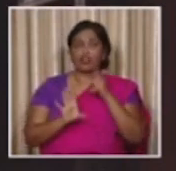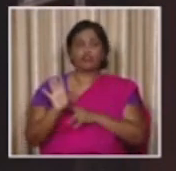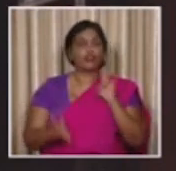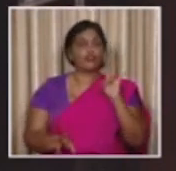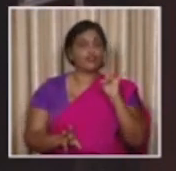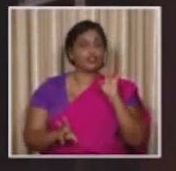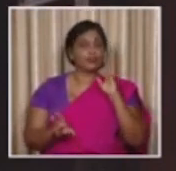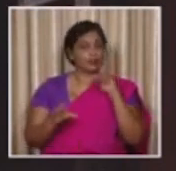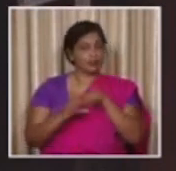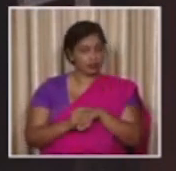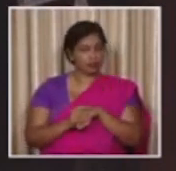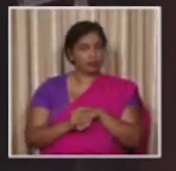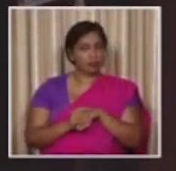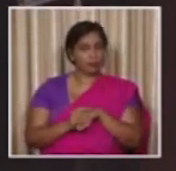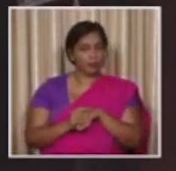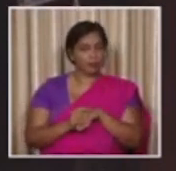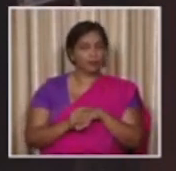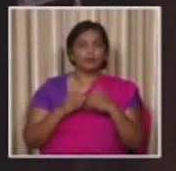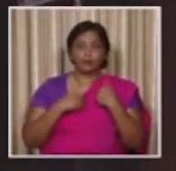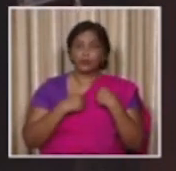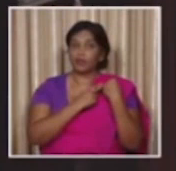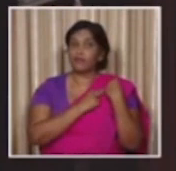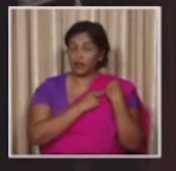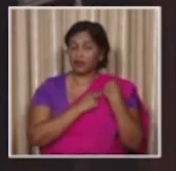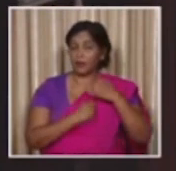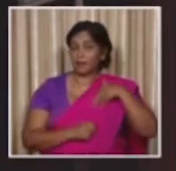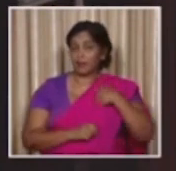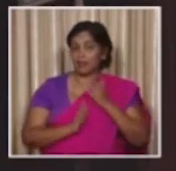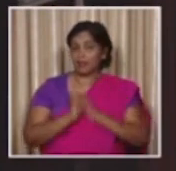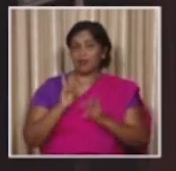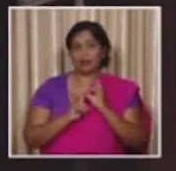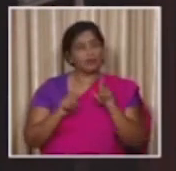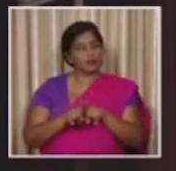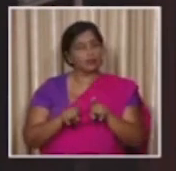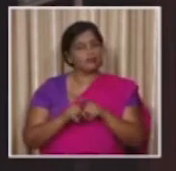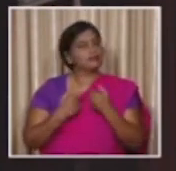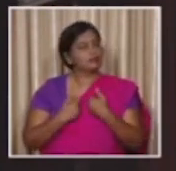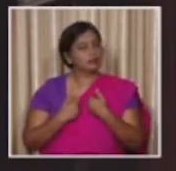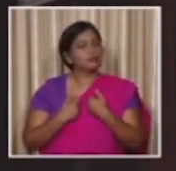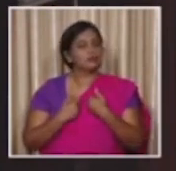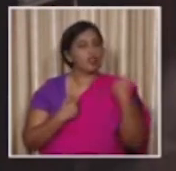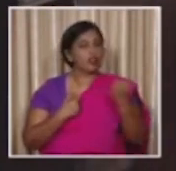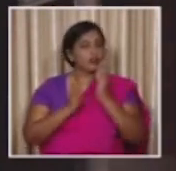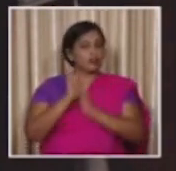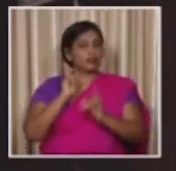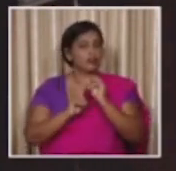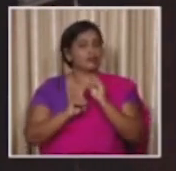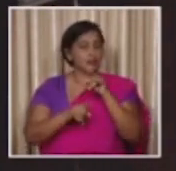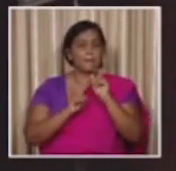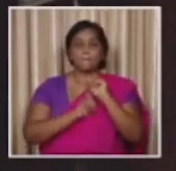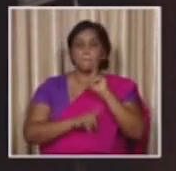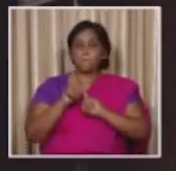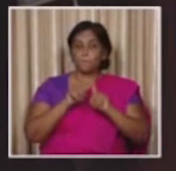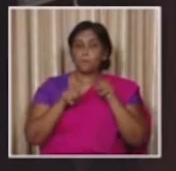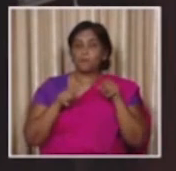25ක් නියෝජ්‍ය කතානායකතුමනි අපේ වගකීමක් ජ්‍යෙෂ්ඨ මන්ත්‍රීවරු හැටියට නවක මන්ත්‍රීවරුන්ට